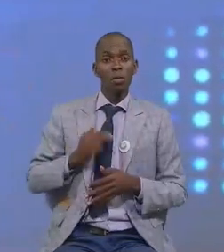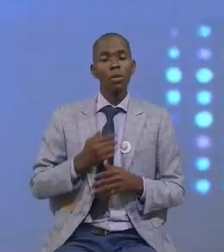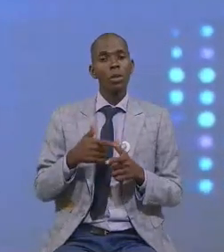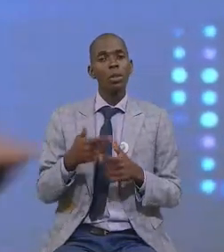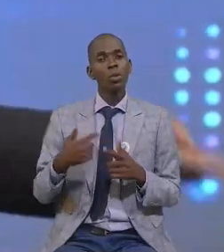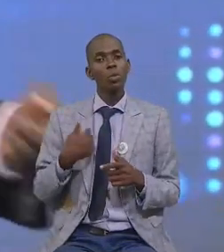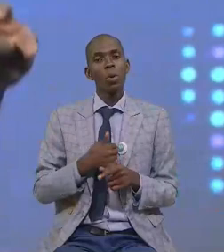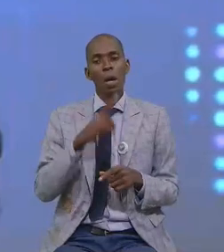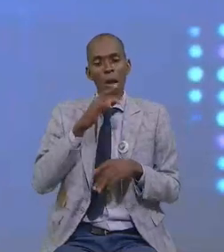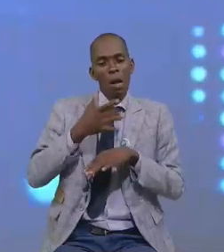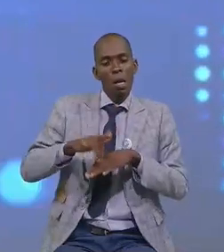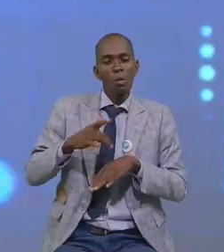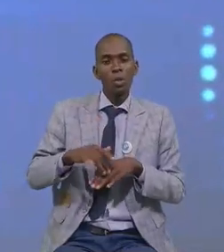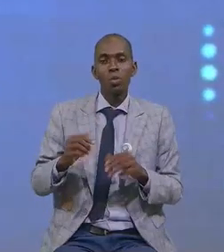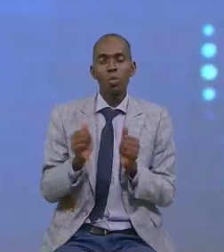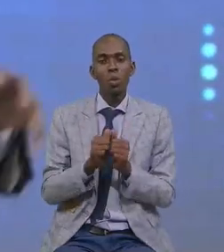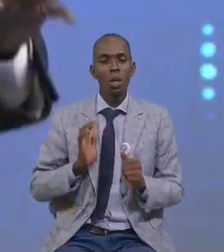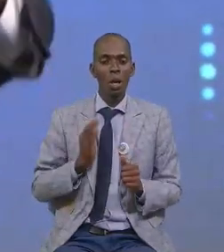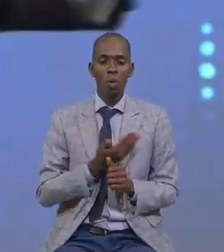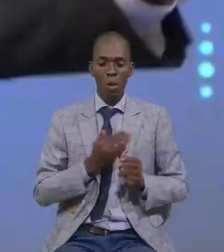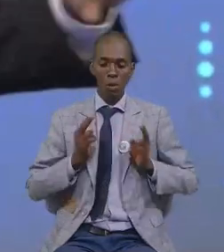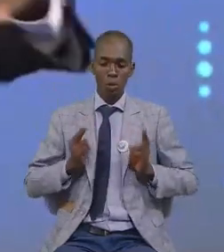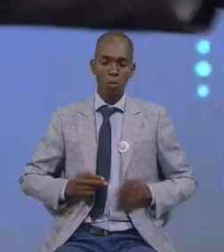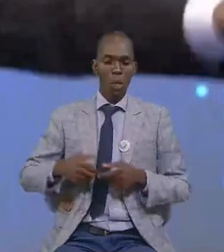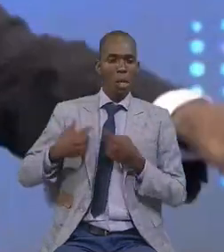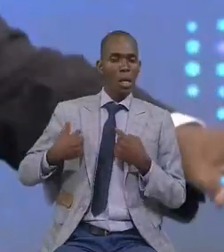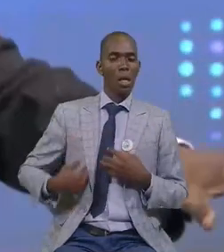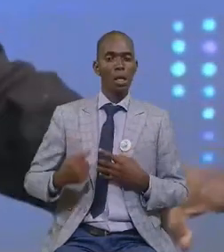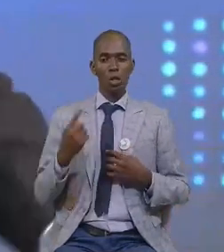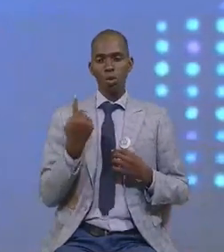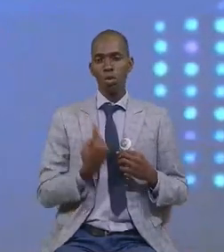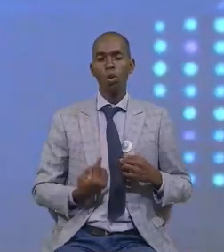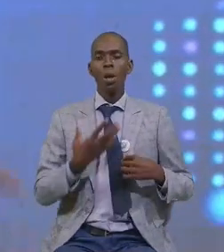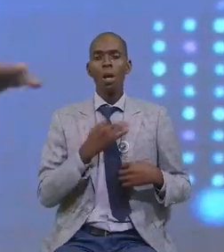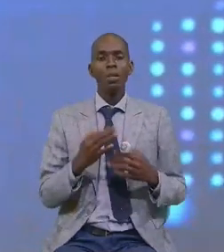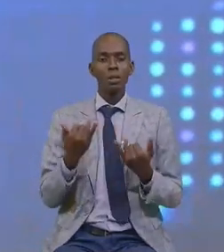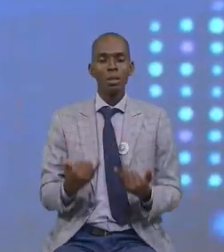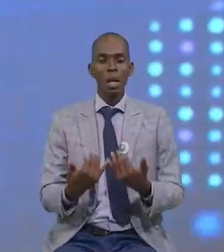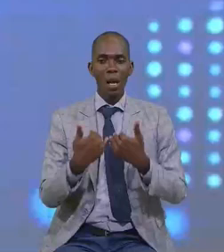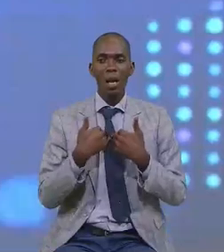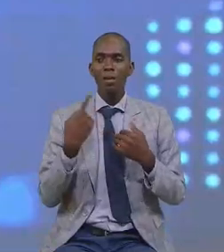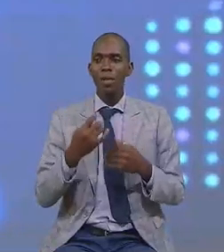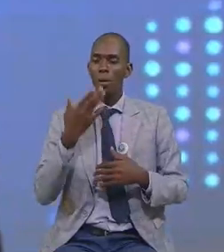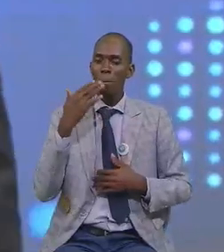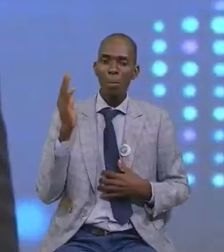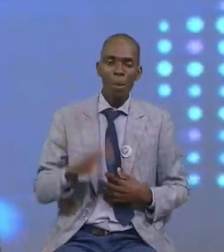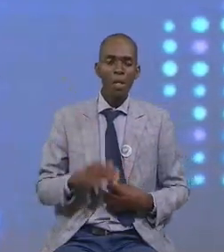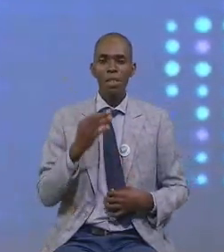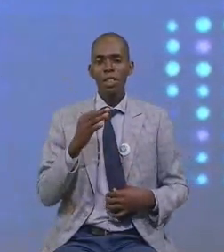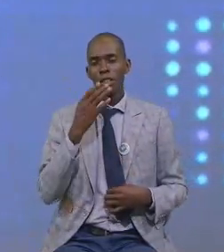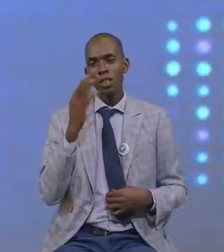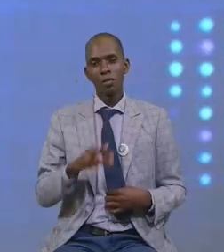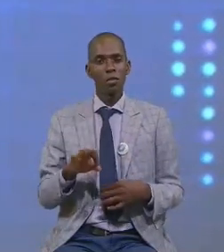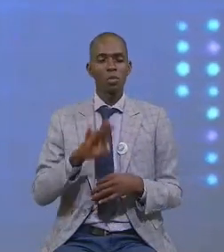le cœur humain et puis on a les choses mauvaises, l'esprit mauvais du diable.